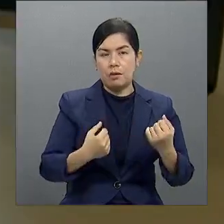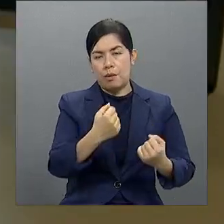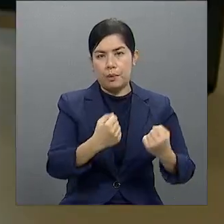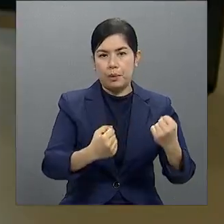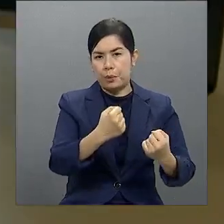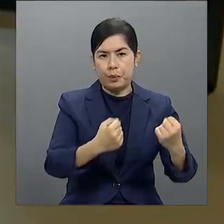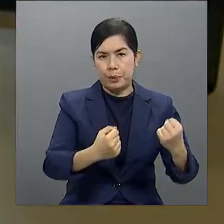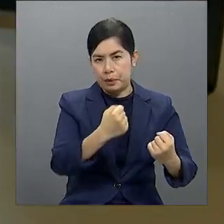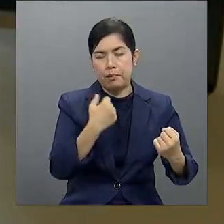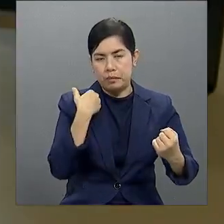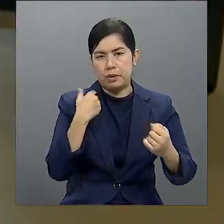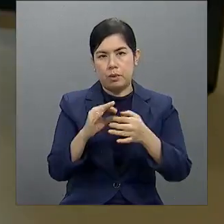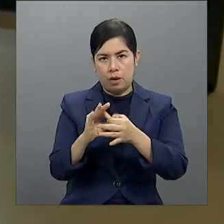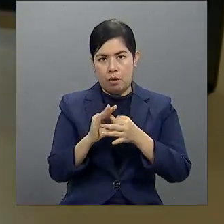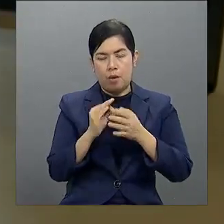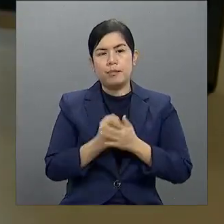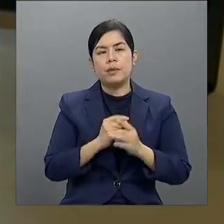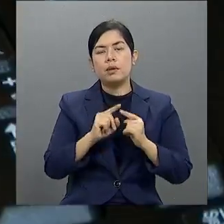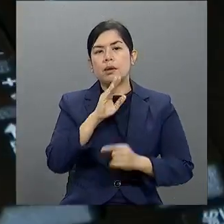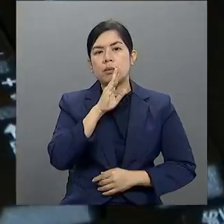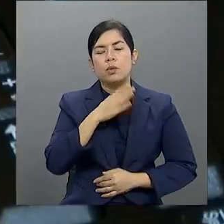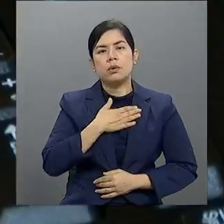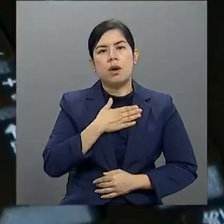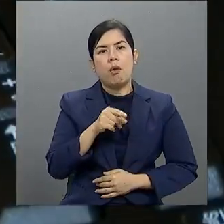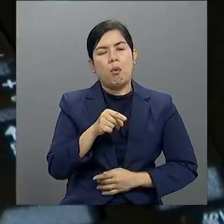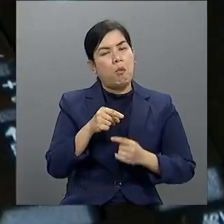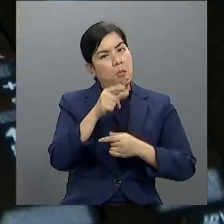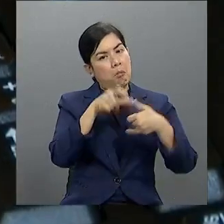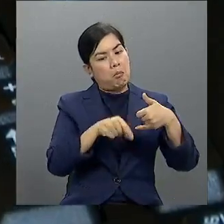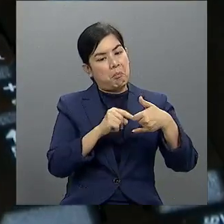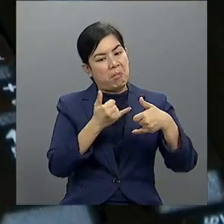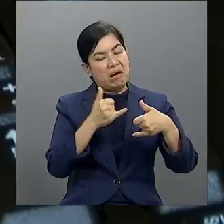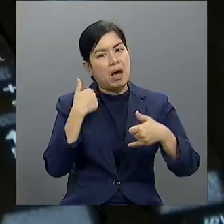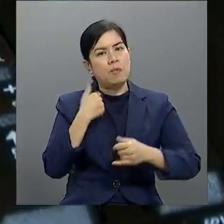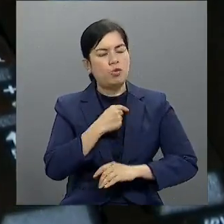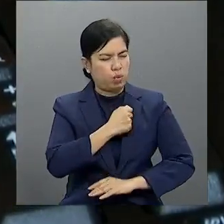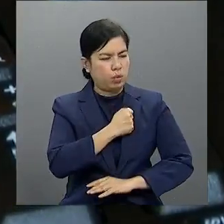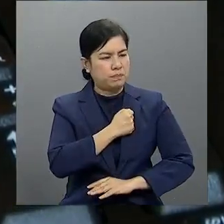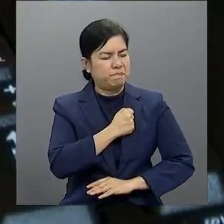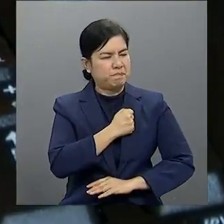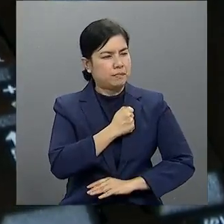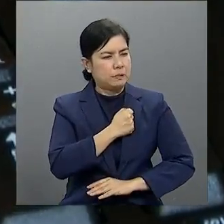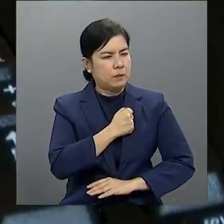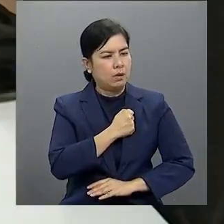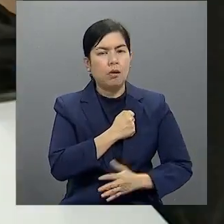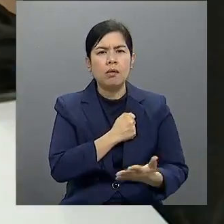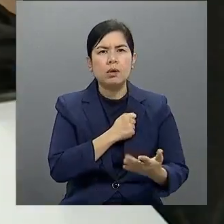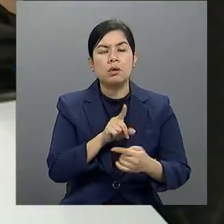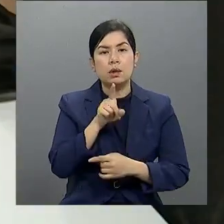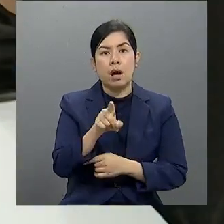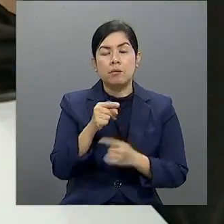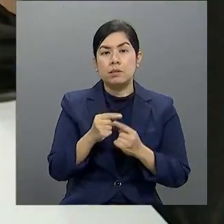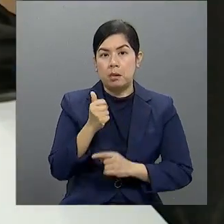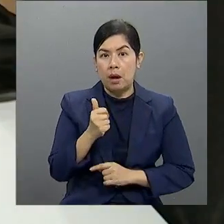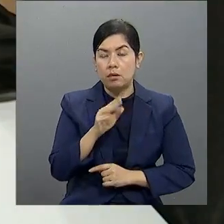ถ้าเกิดบอกคุณหมอว่าบางคนเขาเลือกที่จะทนหรือเลือกที่จะอยู่กับมันเนี่ยอยู่กับความปวดเมื่อยล้าอย่างเงี้ยดีไหมครับถ้าปล่อยเอาไว้มันจะอันตราย